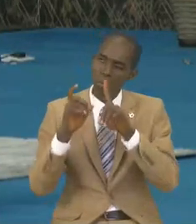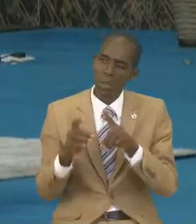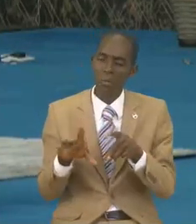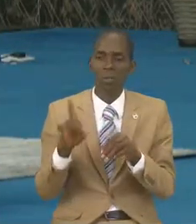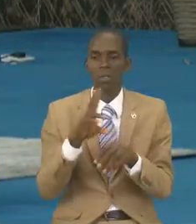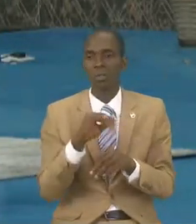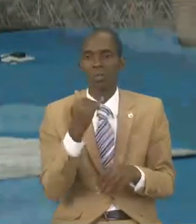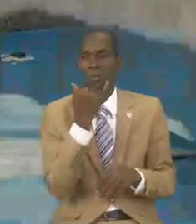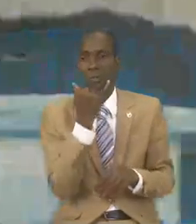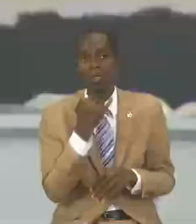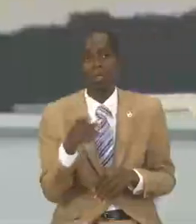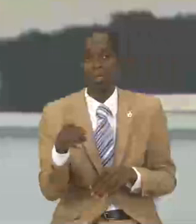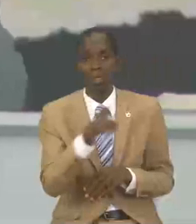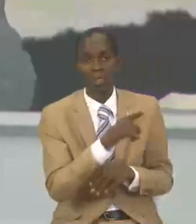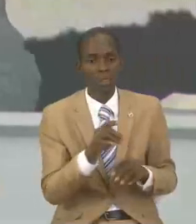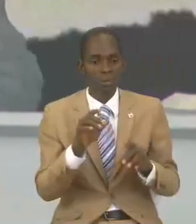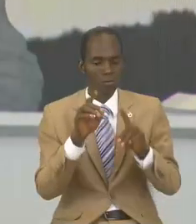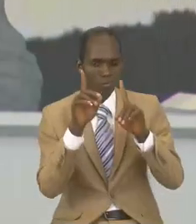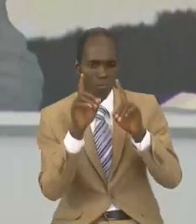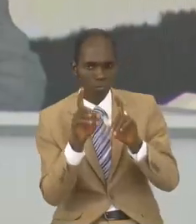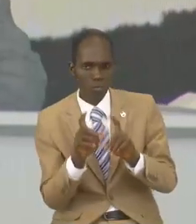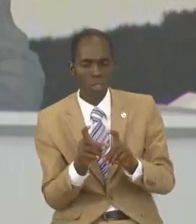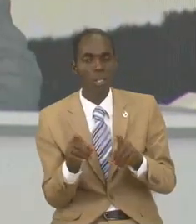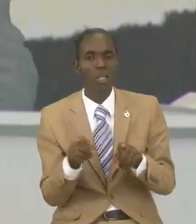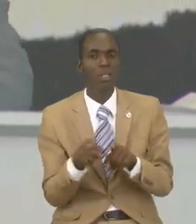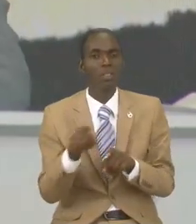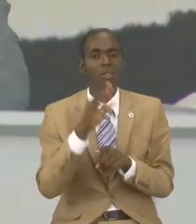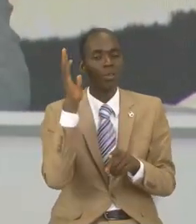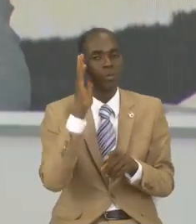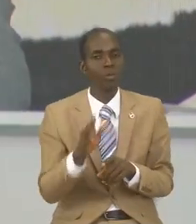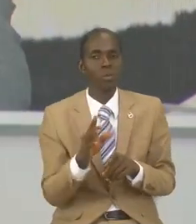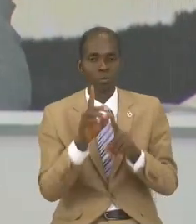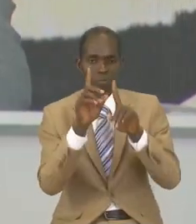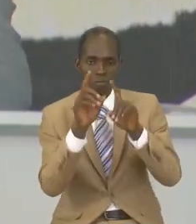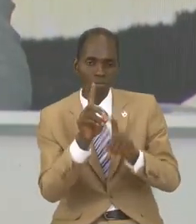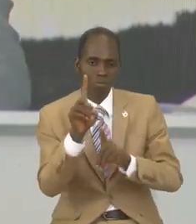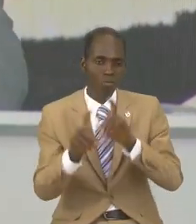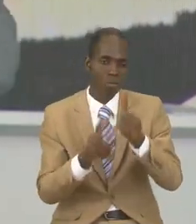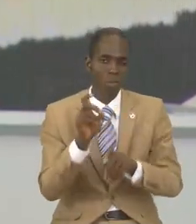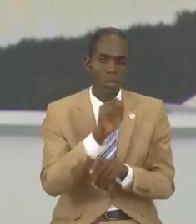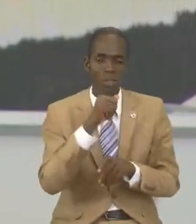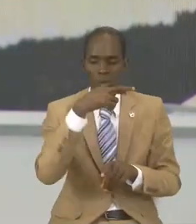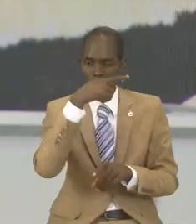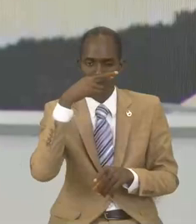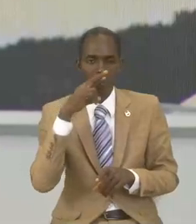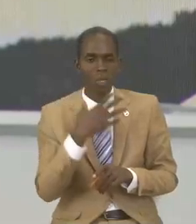examiné comme ils examinent un criminel, mais je ne trouve aucun crime en